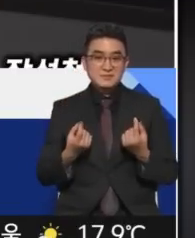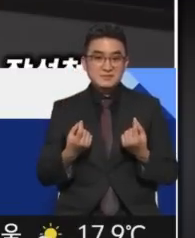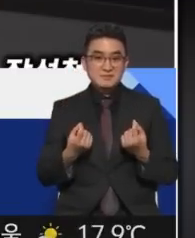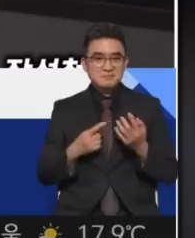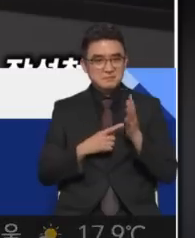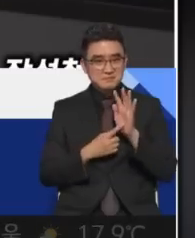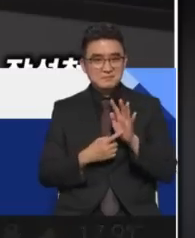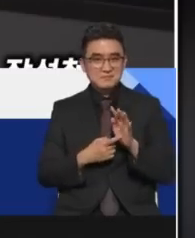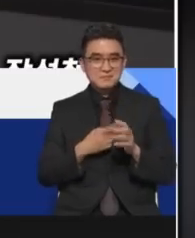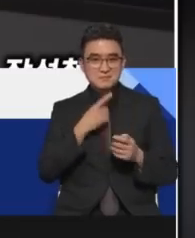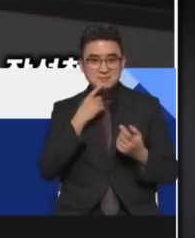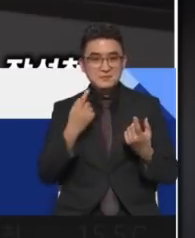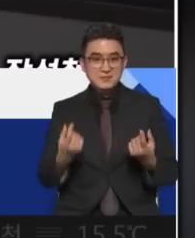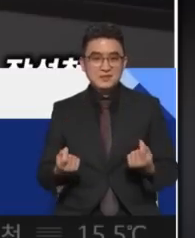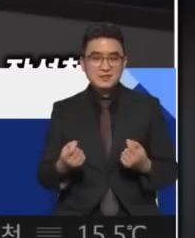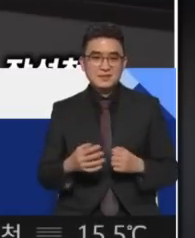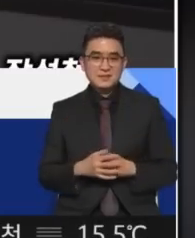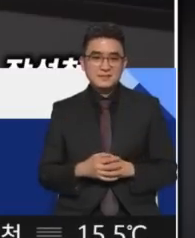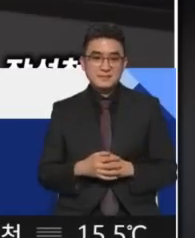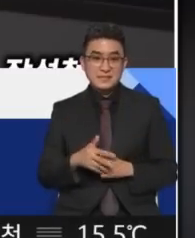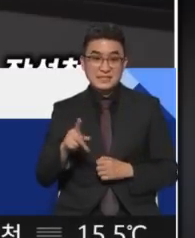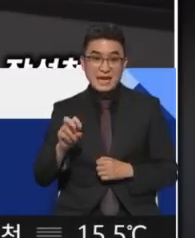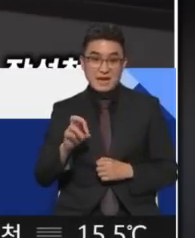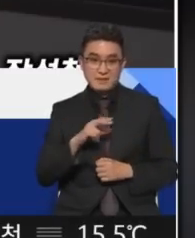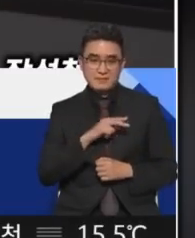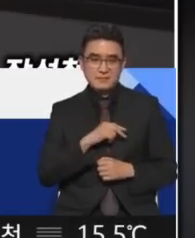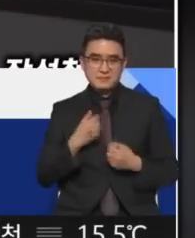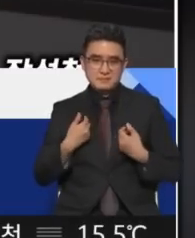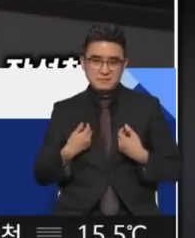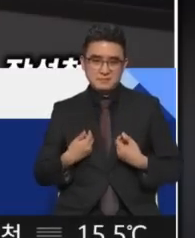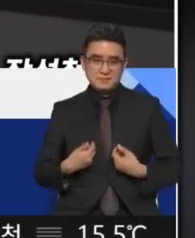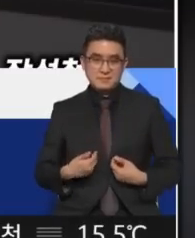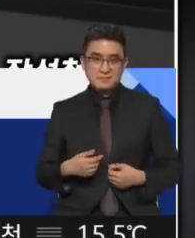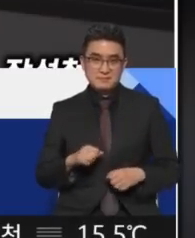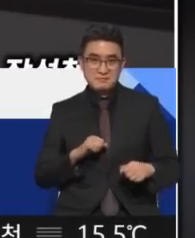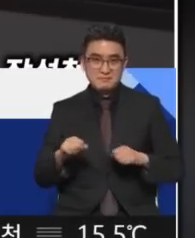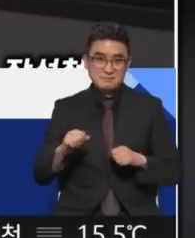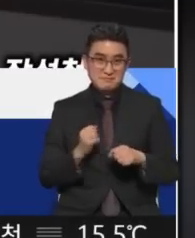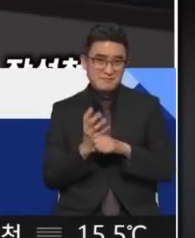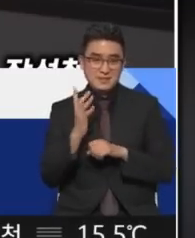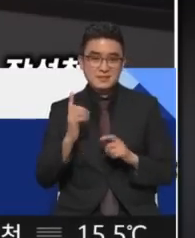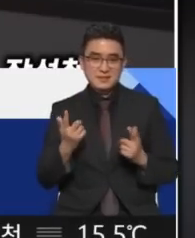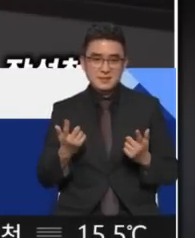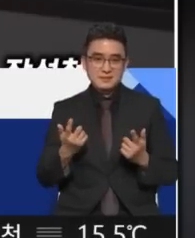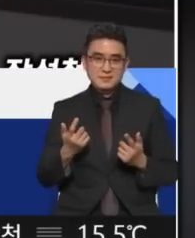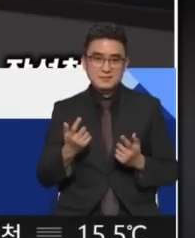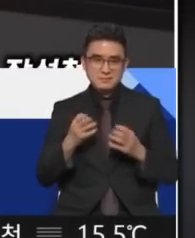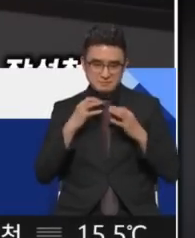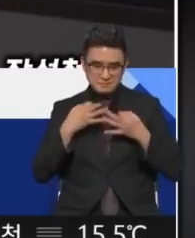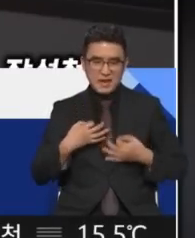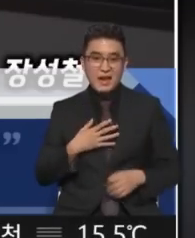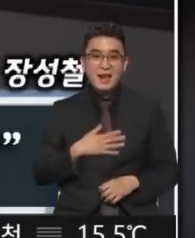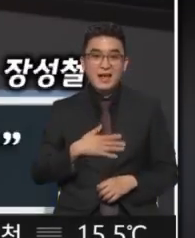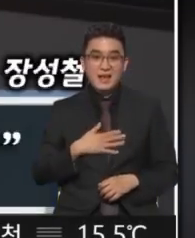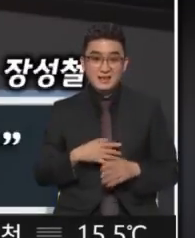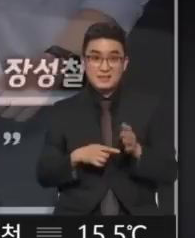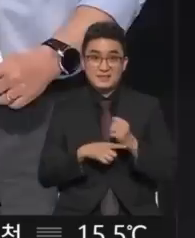경우에는. 그래서 본인이 되게 가만히 있잖아요. 어디에도 안 나타나잖아요. 그거는 본인이 느끼는 거거든요.